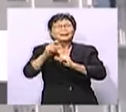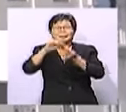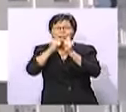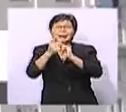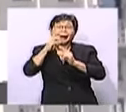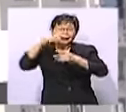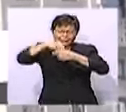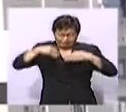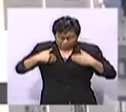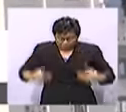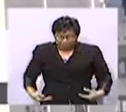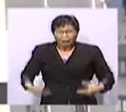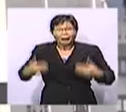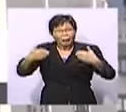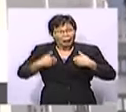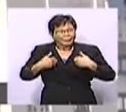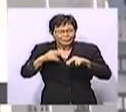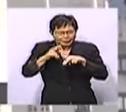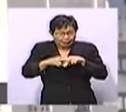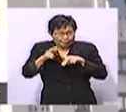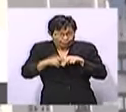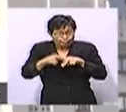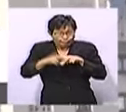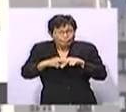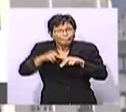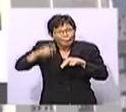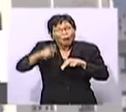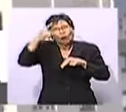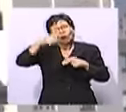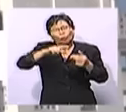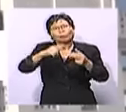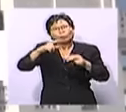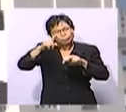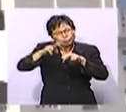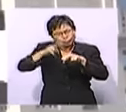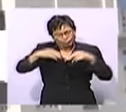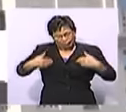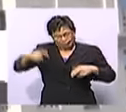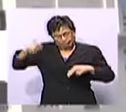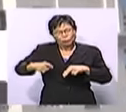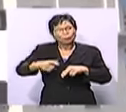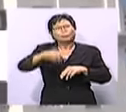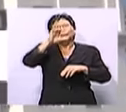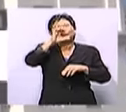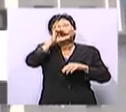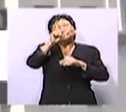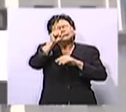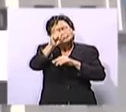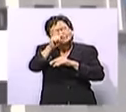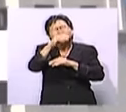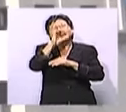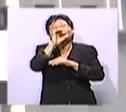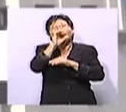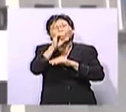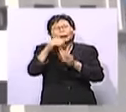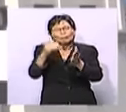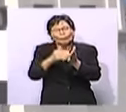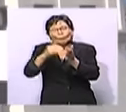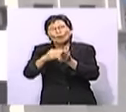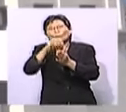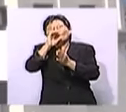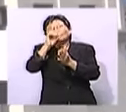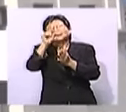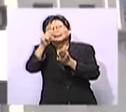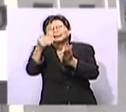badan, ia juga mengandungi garam galian yang diperlukan oleh tubuh. Tipsnya, minum secara sedikit tetapi kerap.